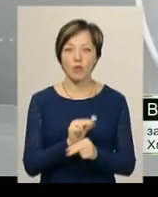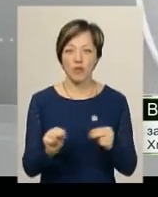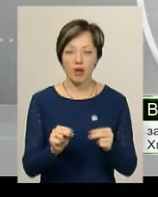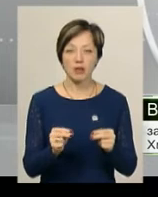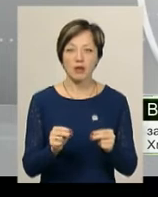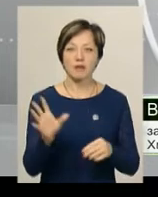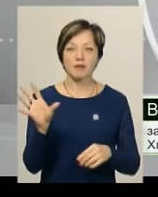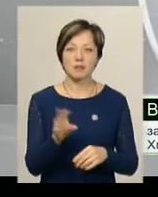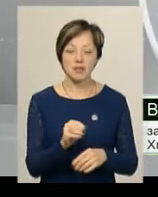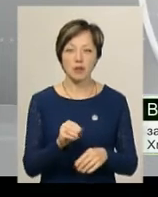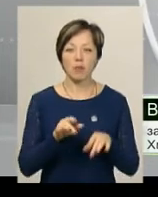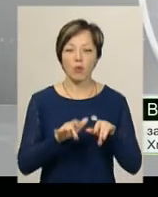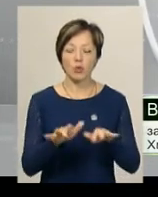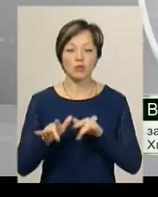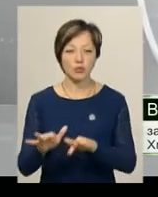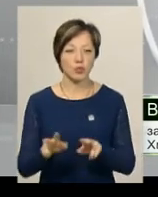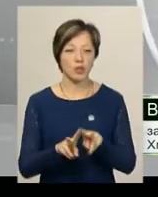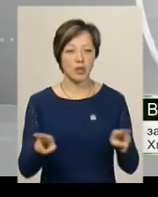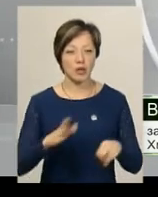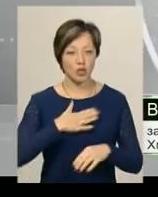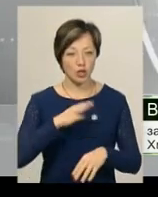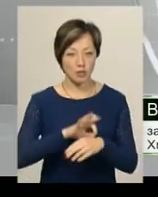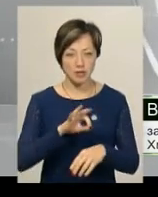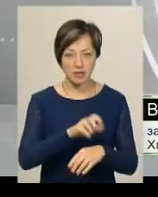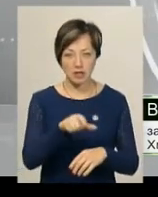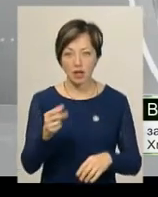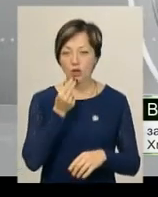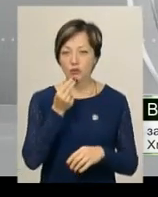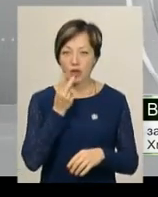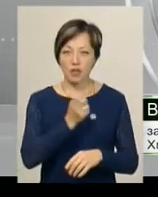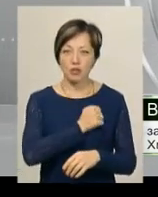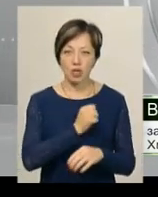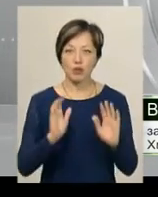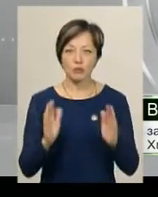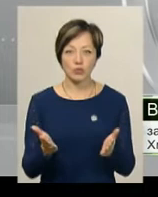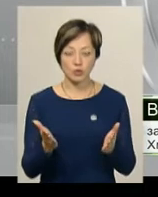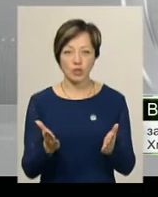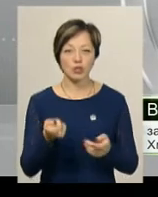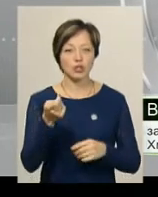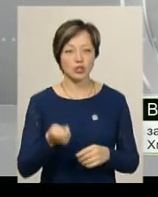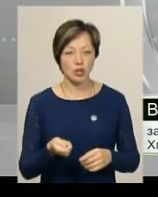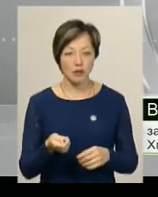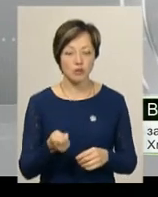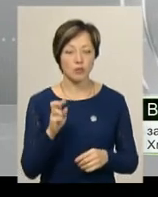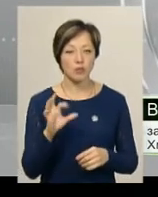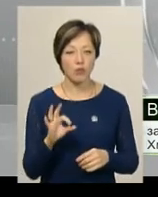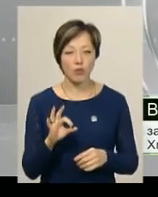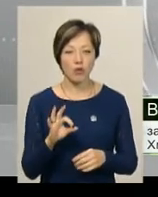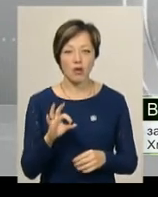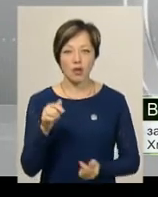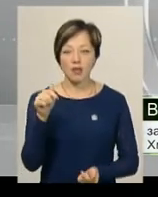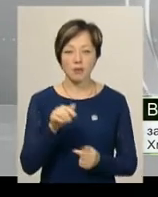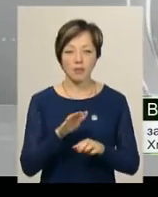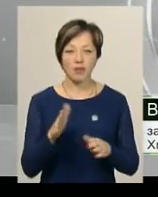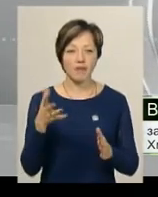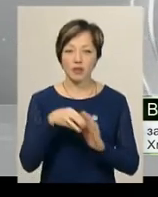отримати всі процедури. Та, як і наші пацієнти, харчування, на жаль, у них буде трошки дешевше, тому що вони не підлягають,